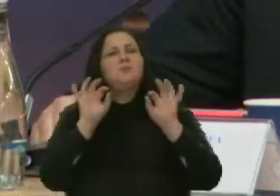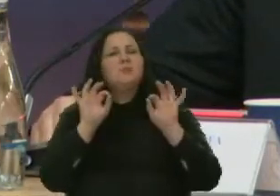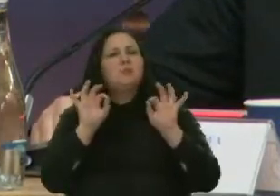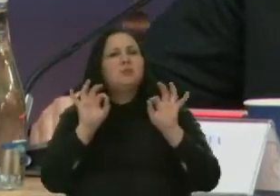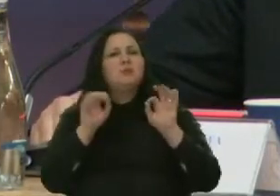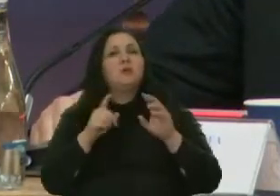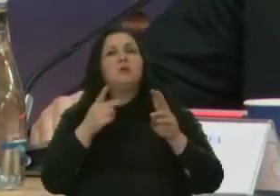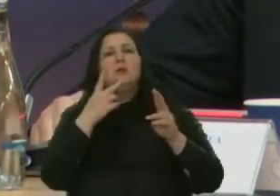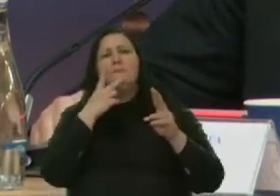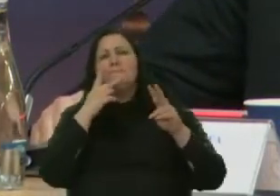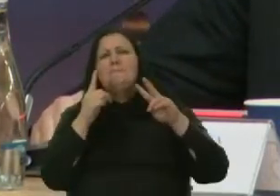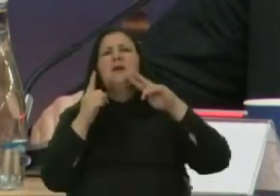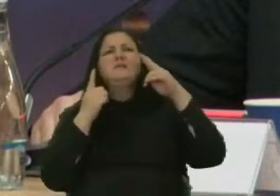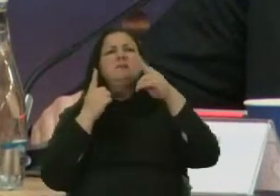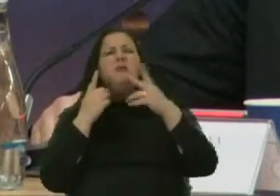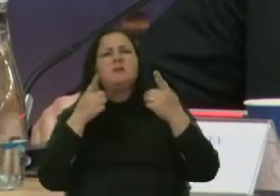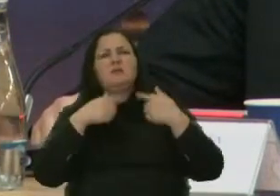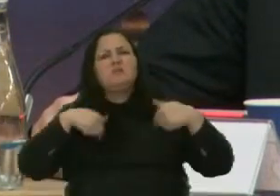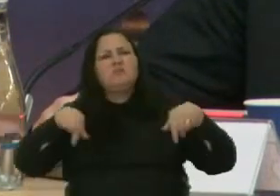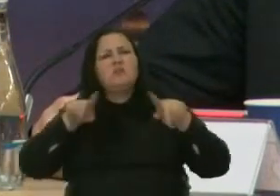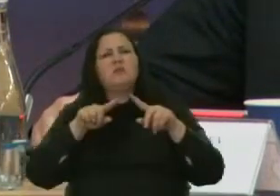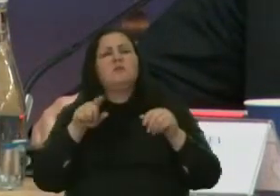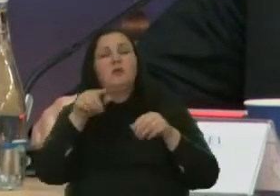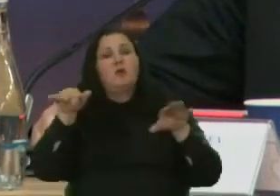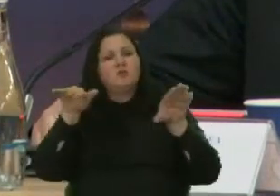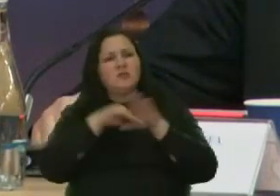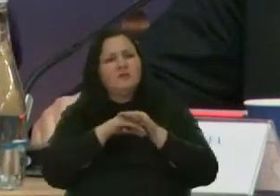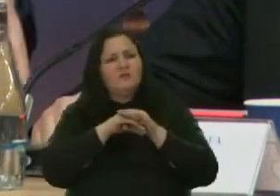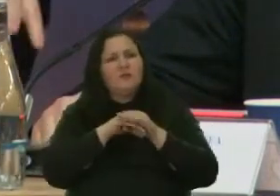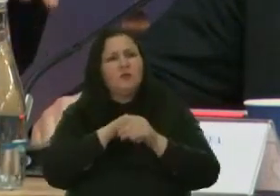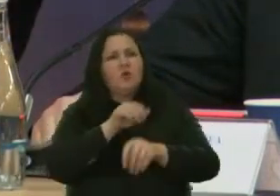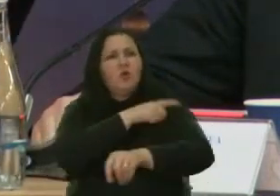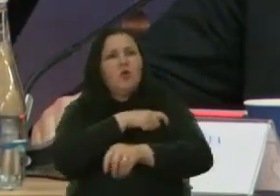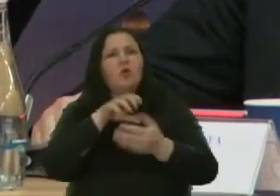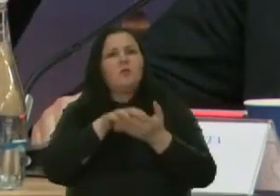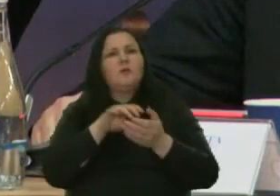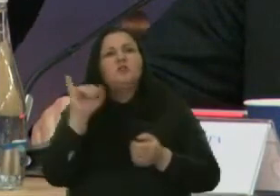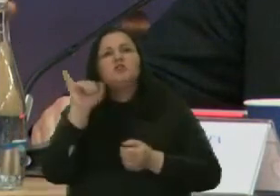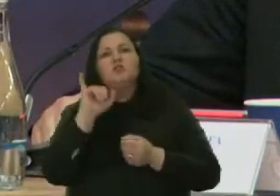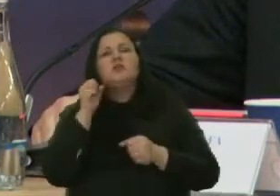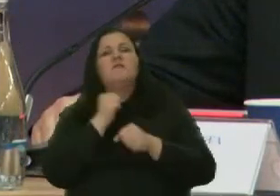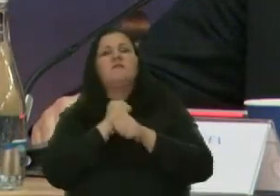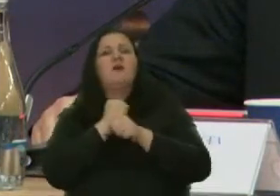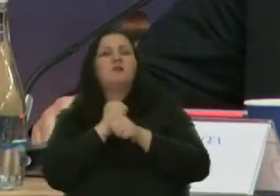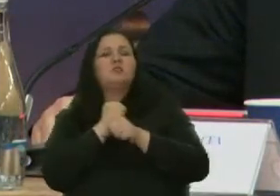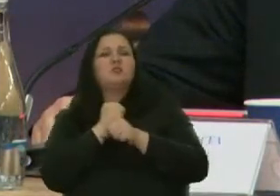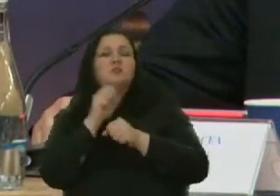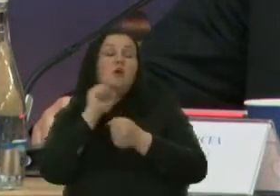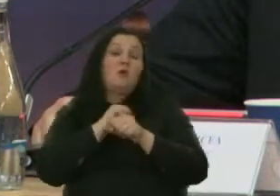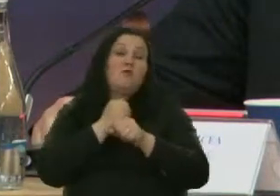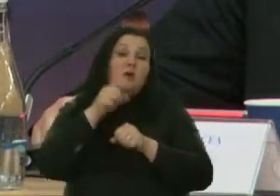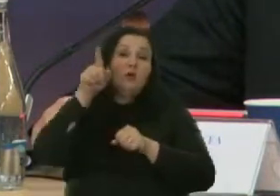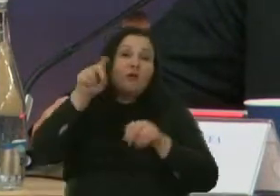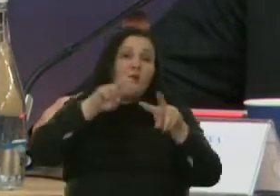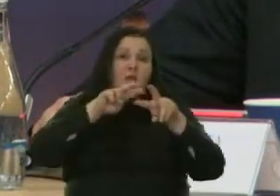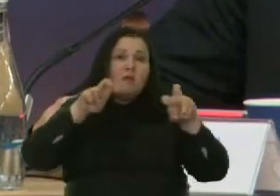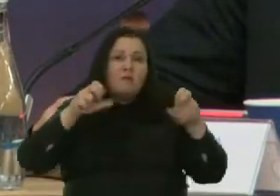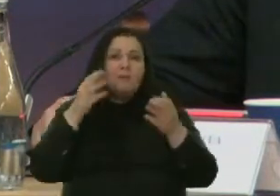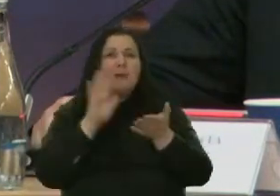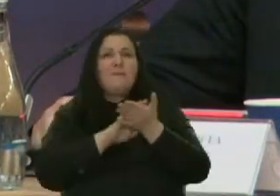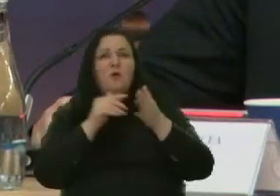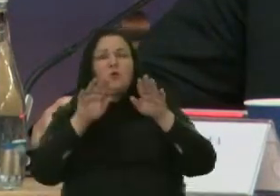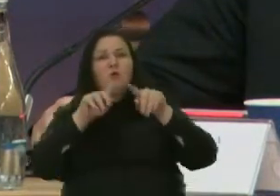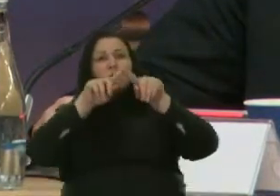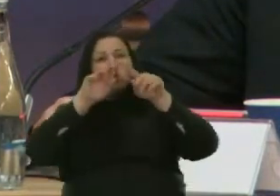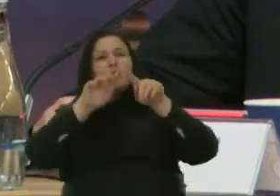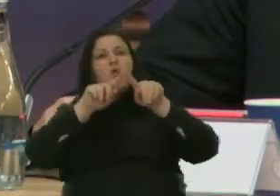perspectiva asta că veți vota dumneavoastră consilierii locali pe cei care vor face evaluarea sau că faceți dumneavoastră evaluarea în baza unor dosare care vi se